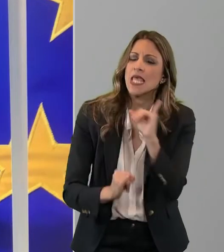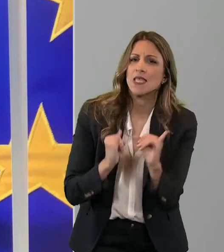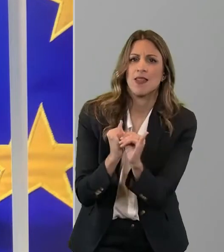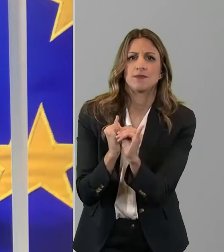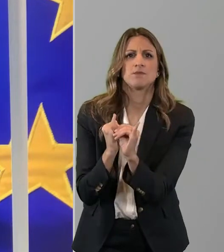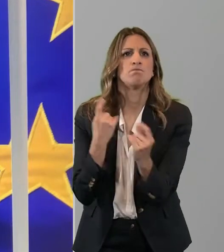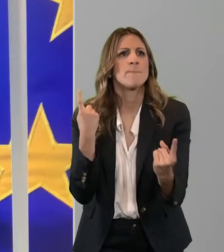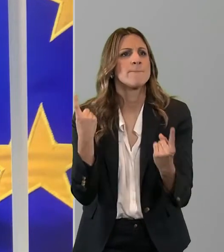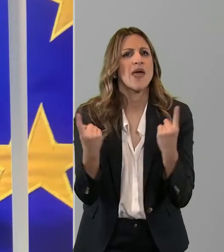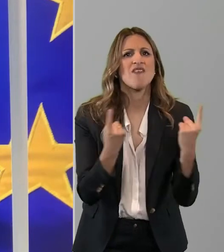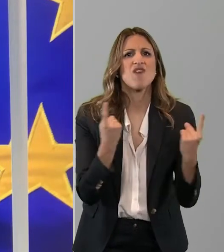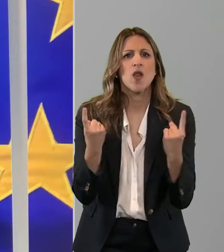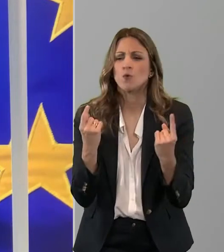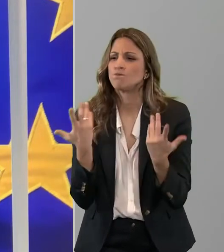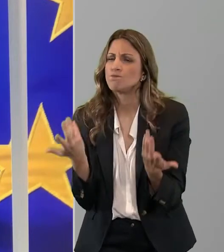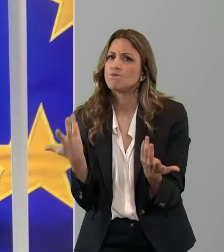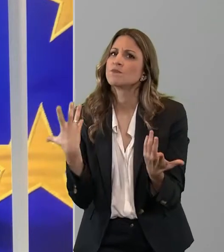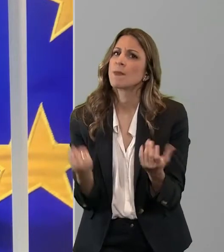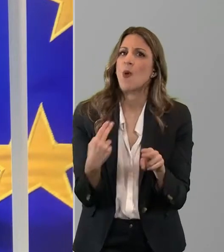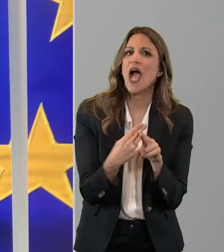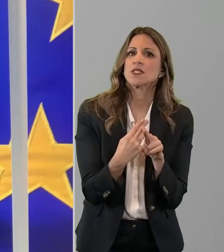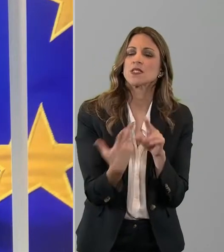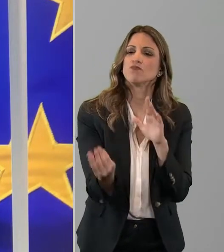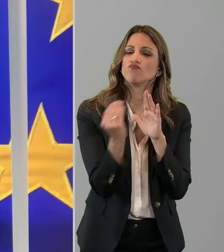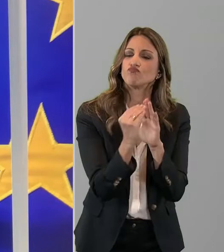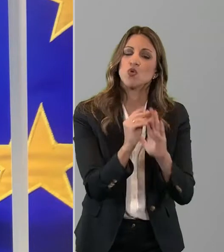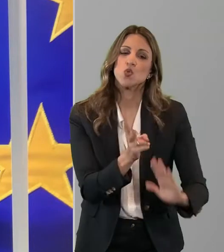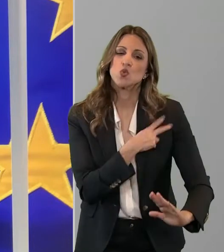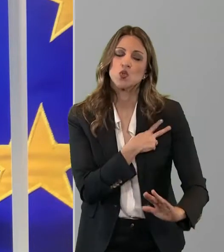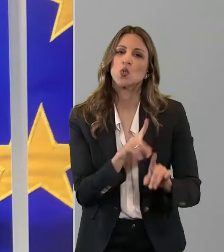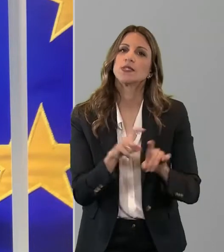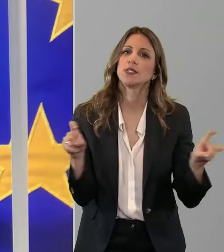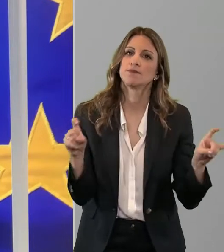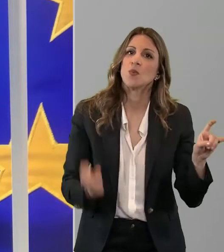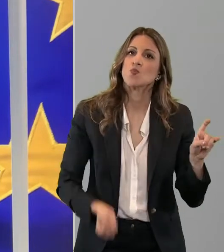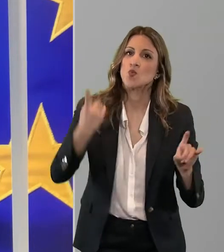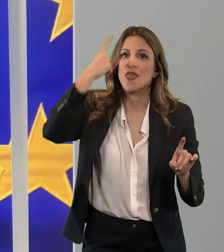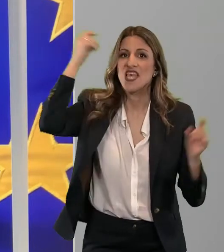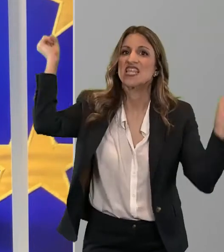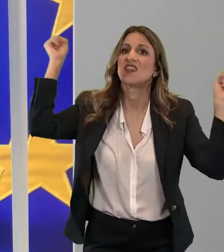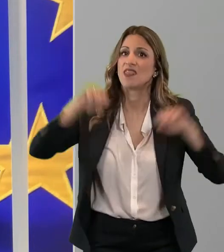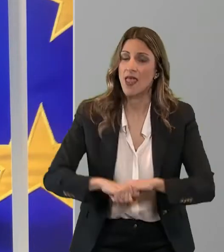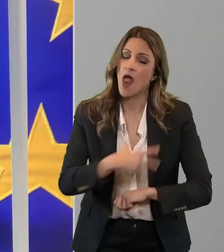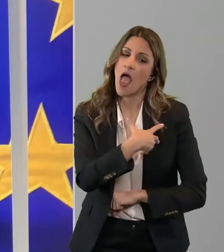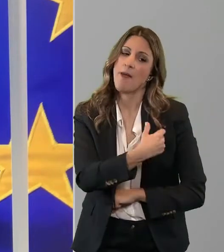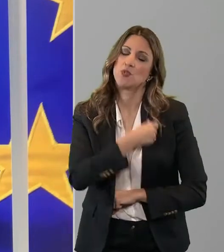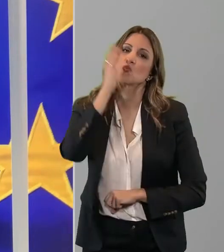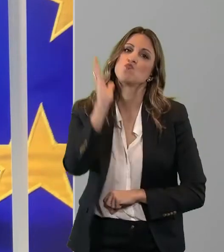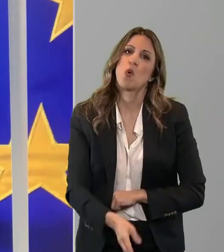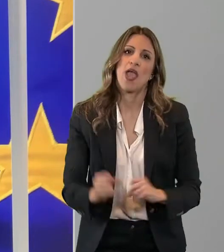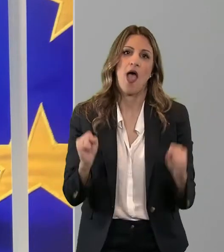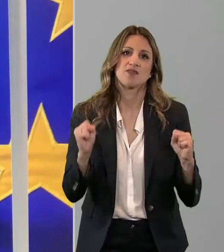με σαφέστατο αξιακό περιεχόμενο, καινοτόμο, αλλά την ίδια στιγμή αξιόπιστο και